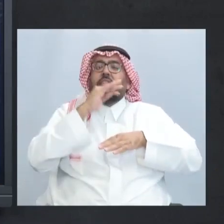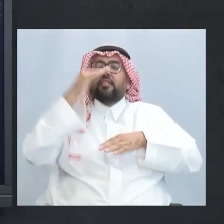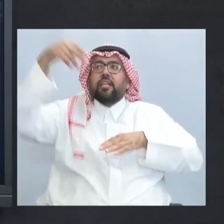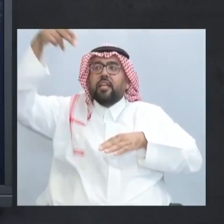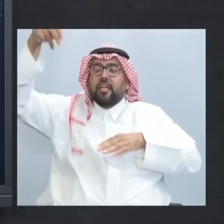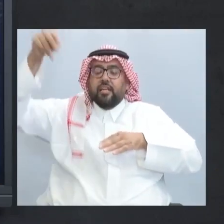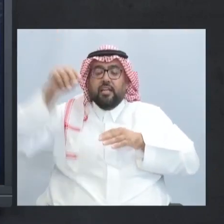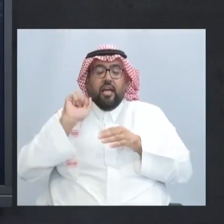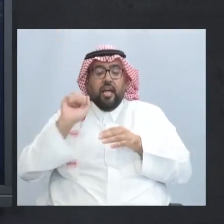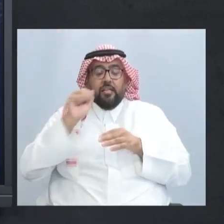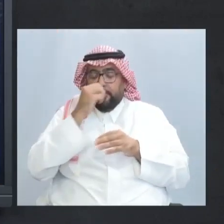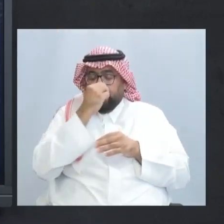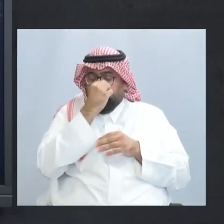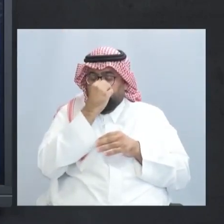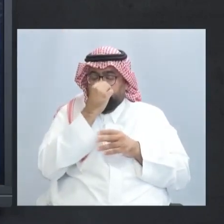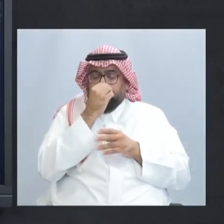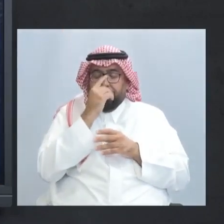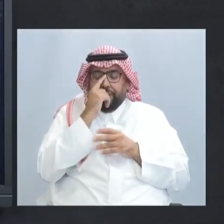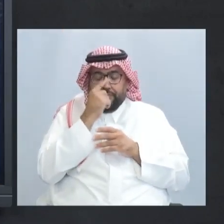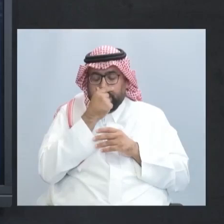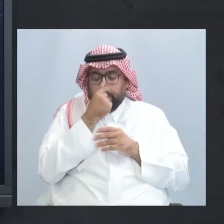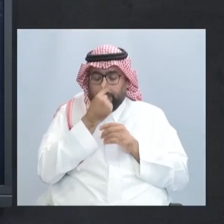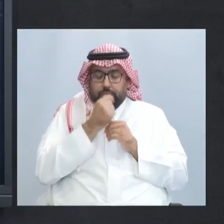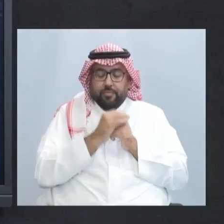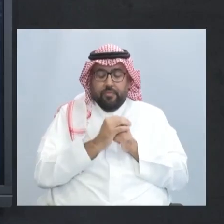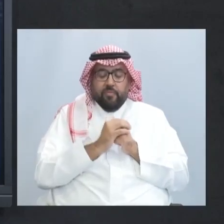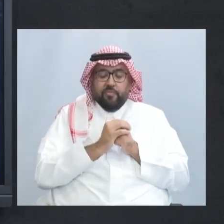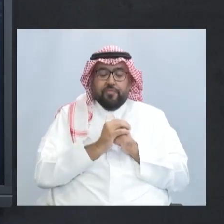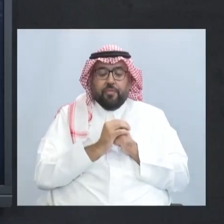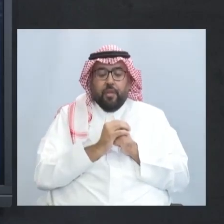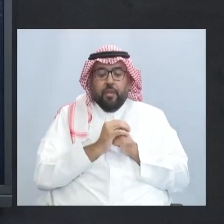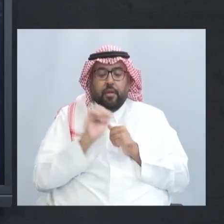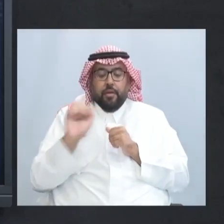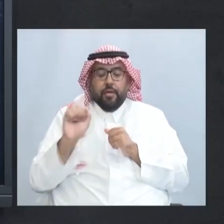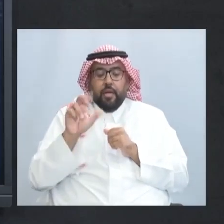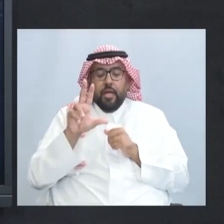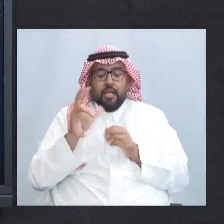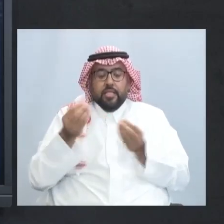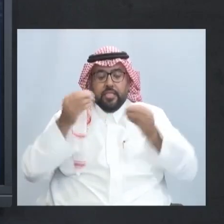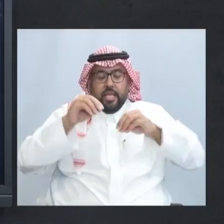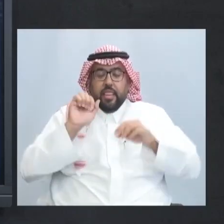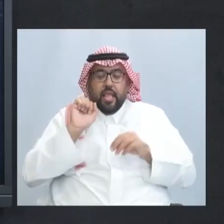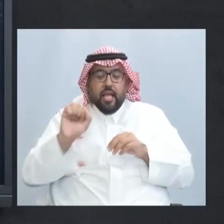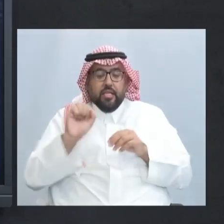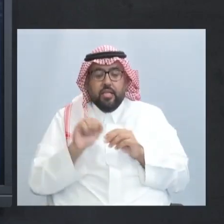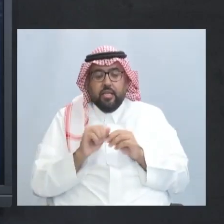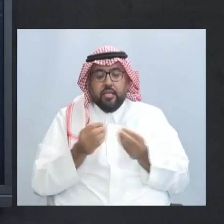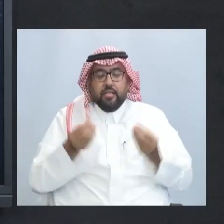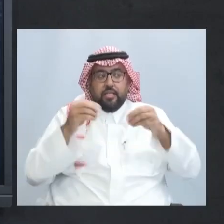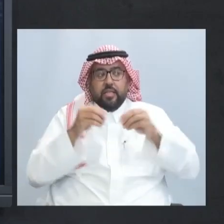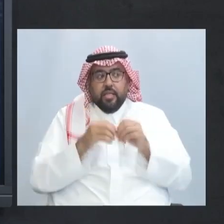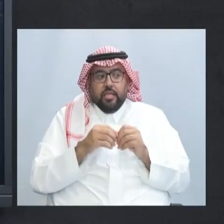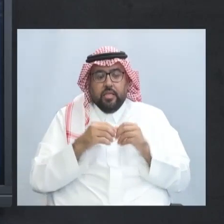الطيور عن باقي الفقريات نلاحظ ان هذا الريش وهو الزوائد المتخصصه التي تنمو من جلد